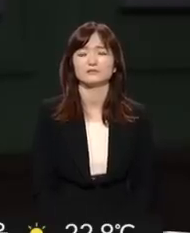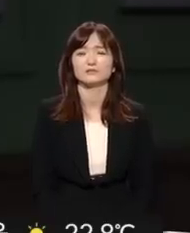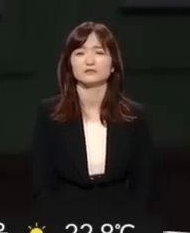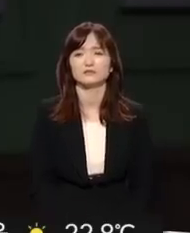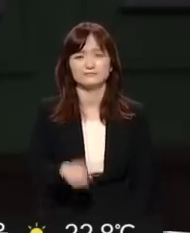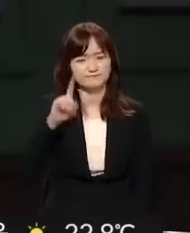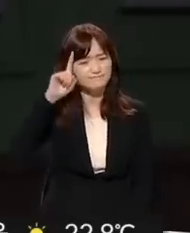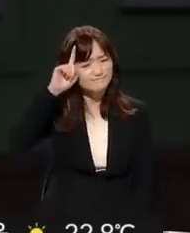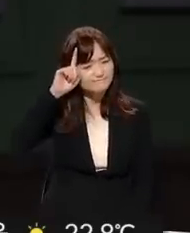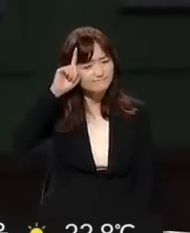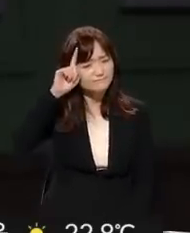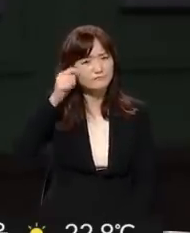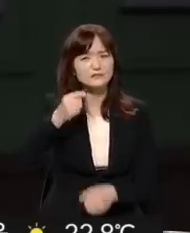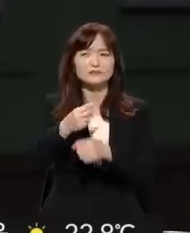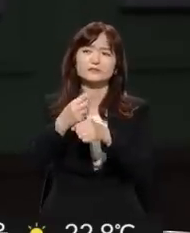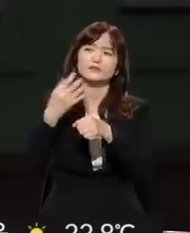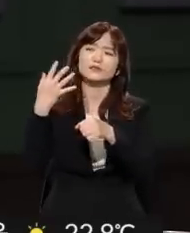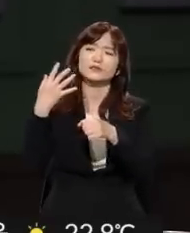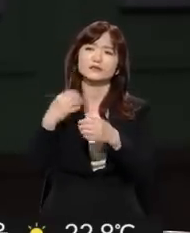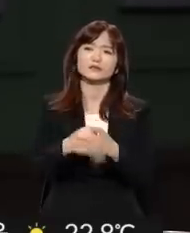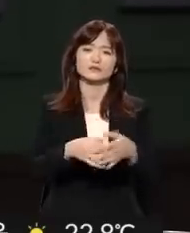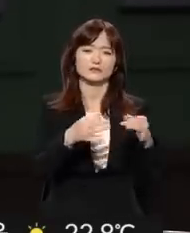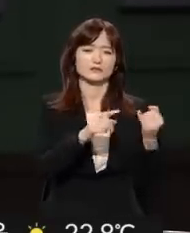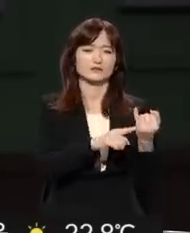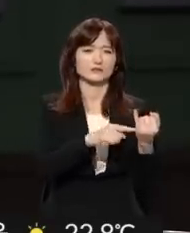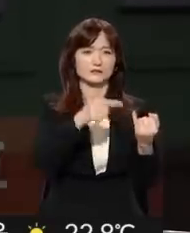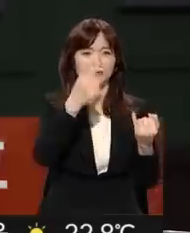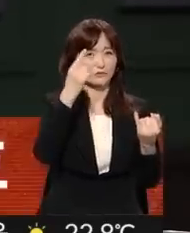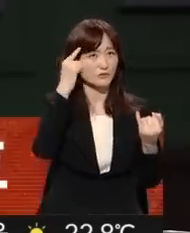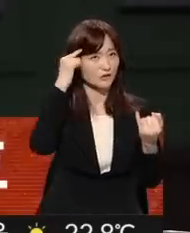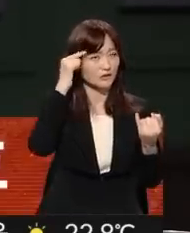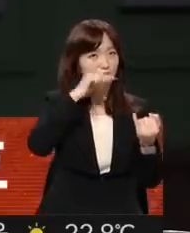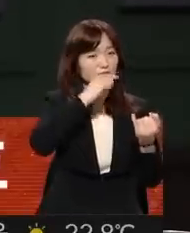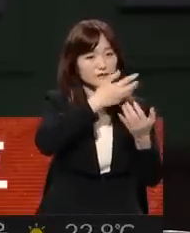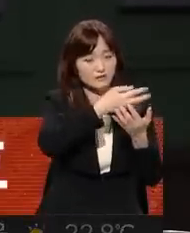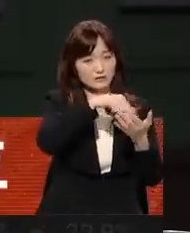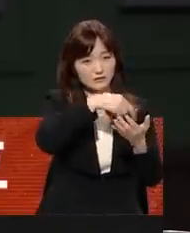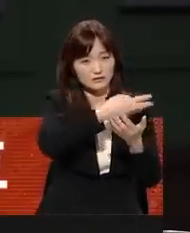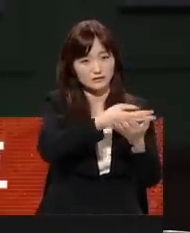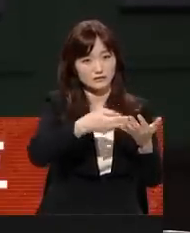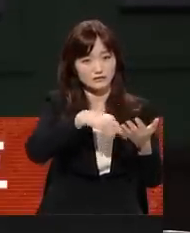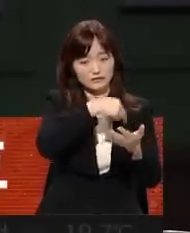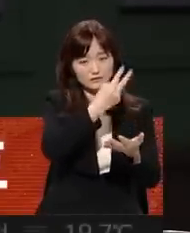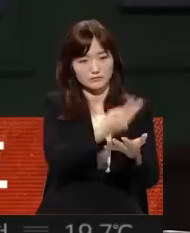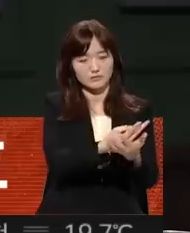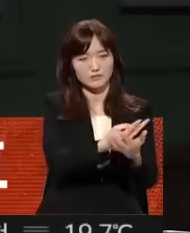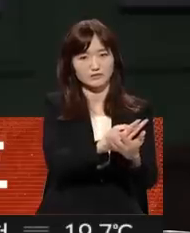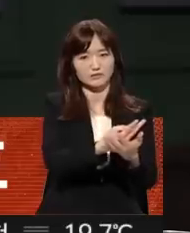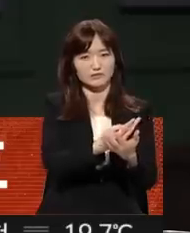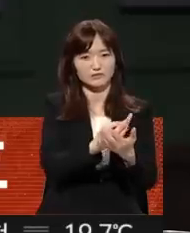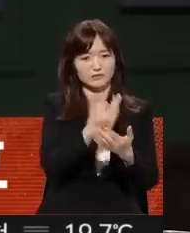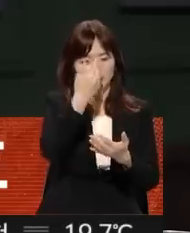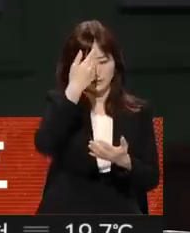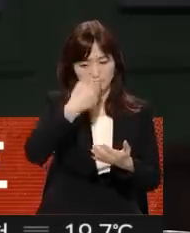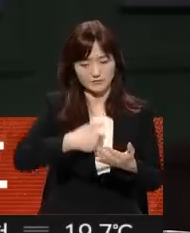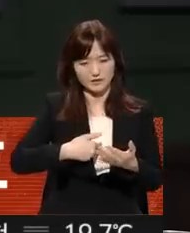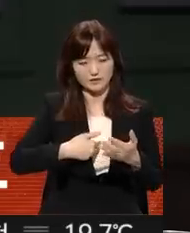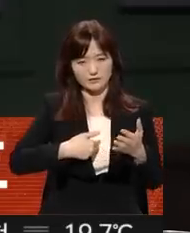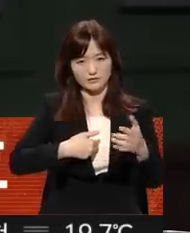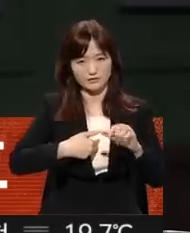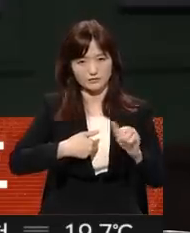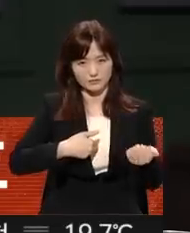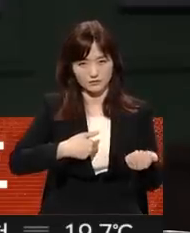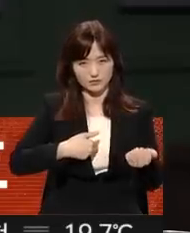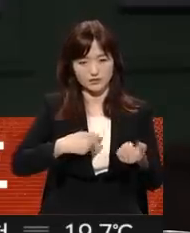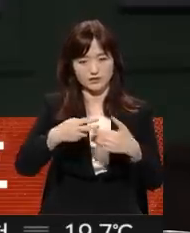스트레스 때문인지 몇 년 전에 김 씨가 뇌출혈로 쓰러지면서 이 한쪽 편마비가 왔다고 합니다. 아이고. 그래서 병원에 몇 개월 동안 입원을